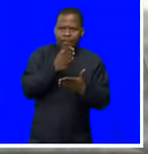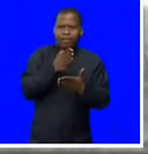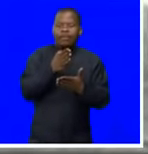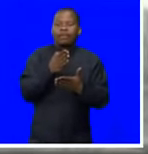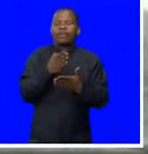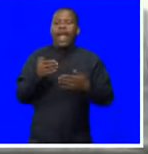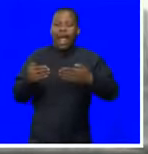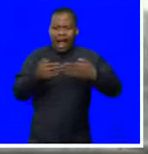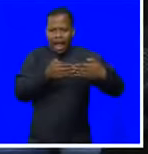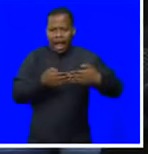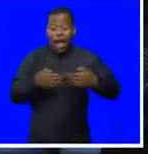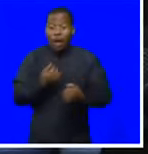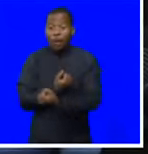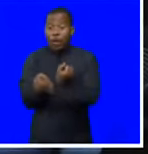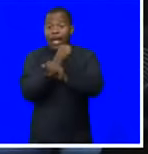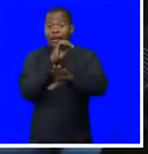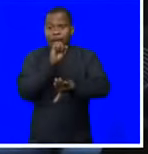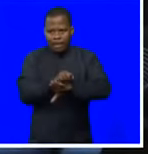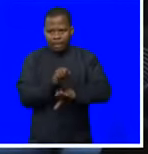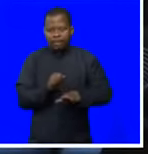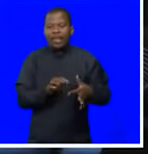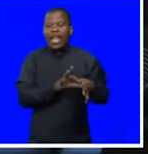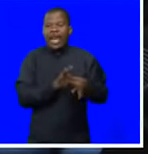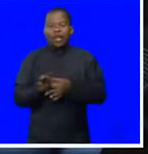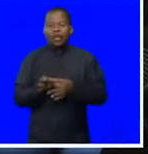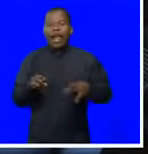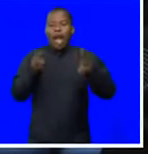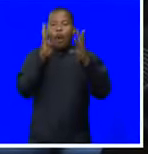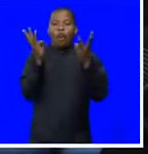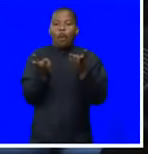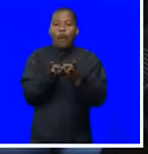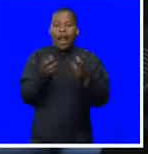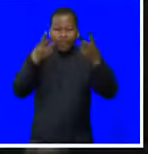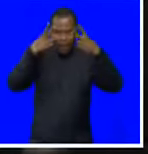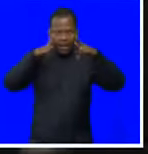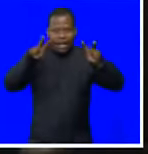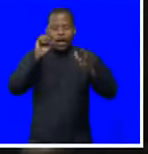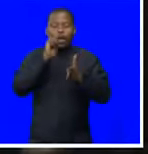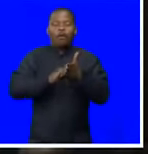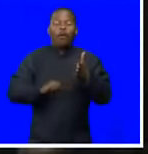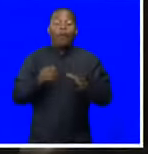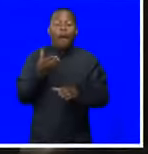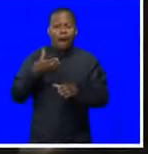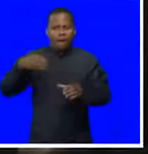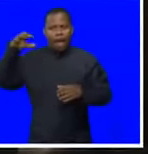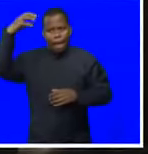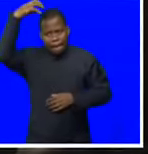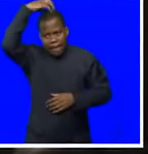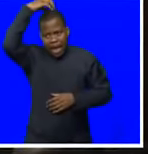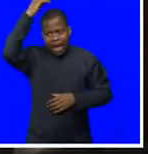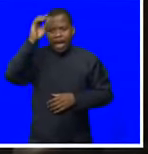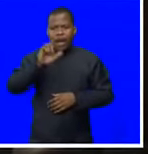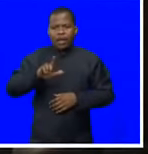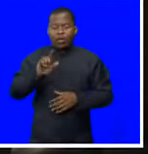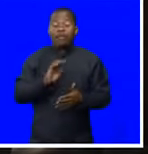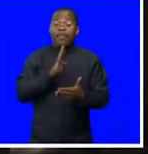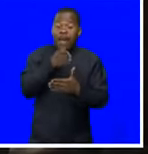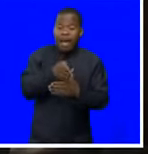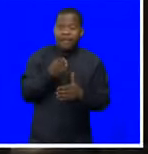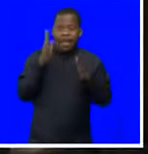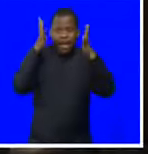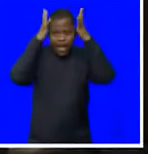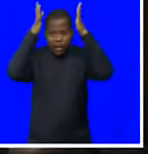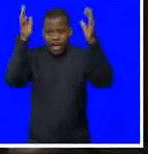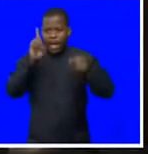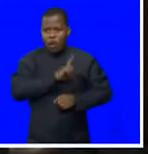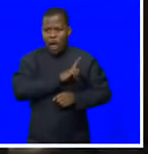ya 7 yaseLesotho kanye nelitiko lelibuka eTindzaba tebantwana kulela live bakuleli kutofunza kabanti ngetindlela tekushushisa amelula